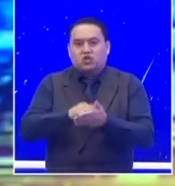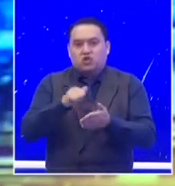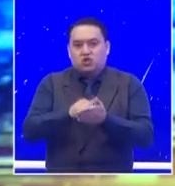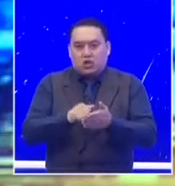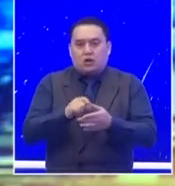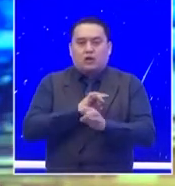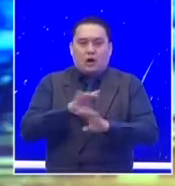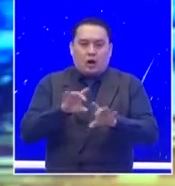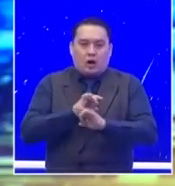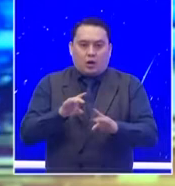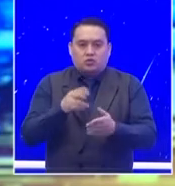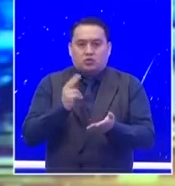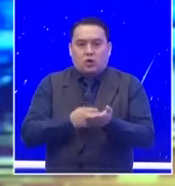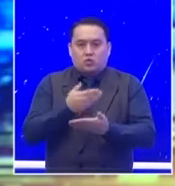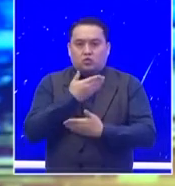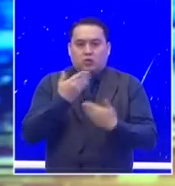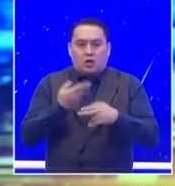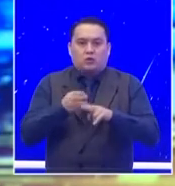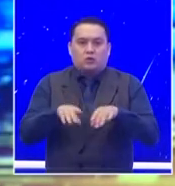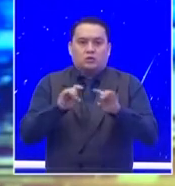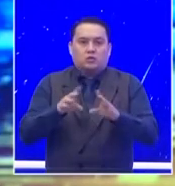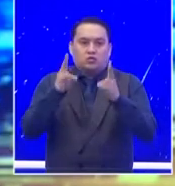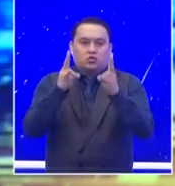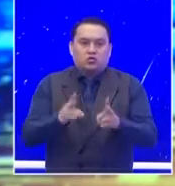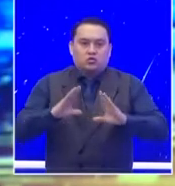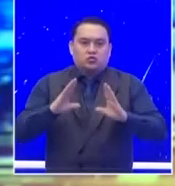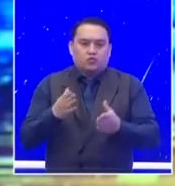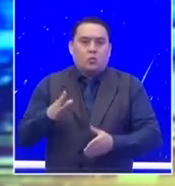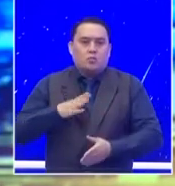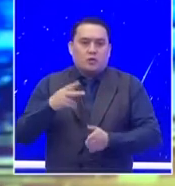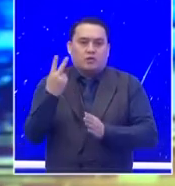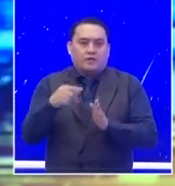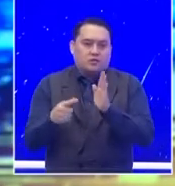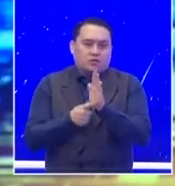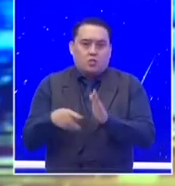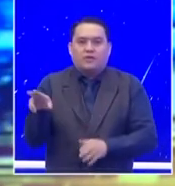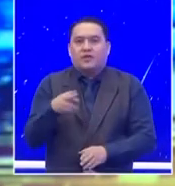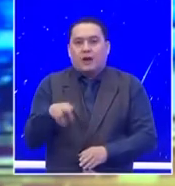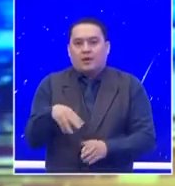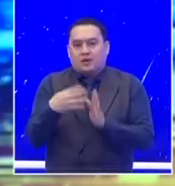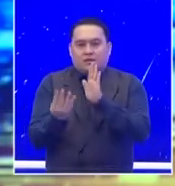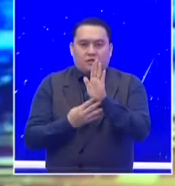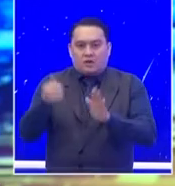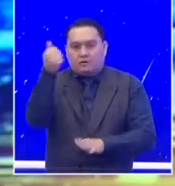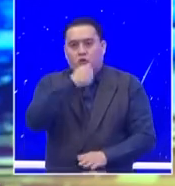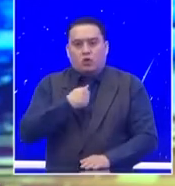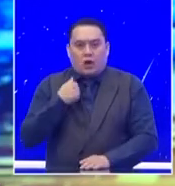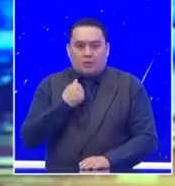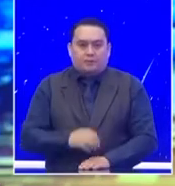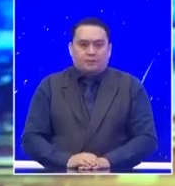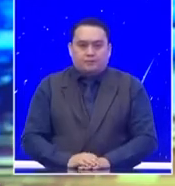падения самолета не подтверждается, говорят эксперты. Напомним, трагедия произошла 27 декабря прошлого